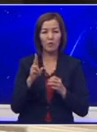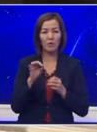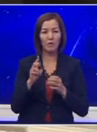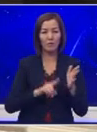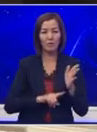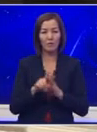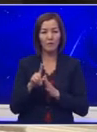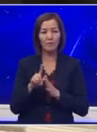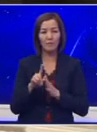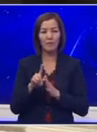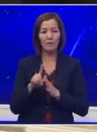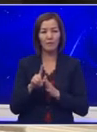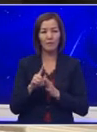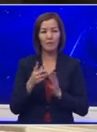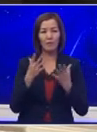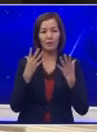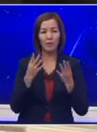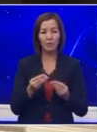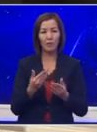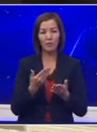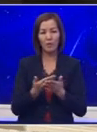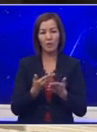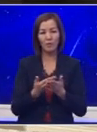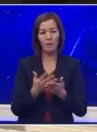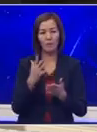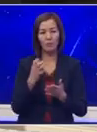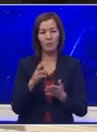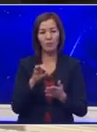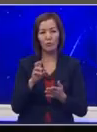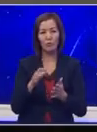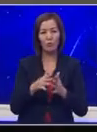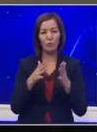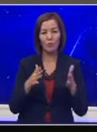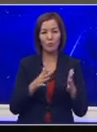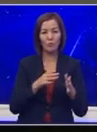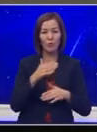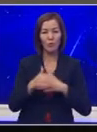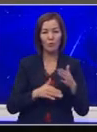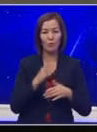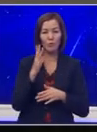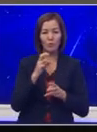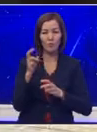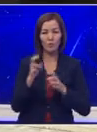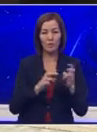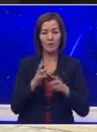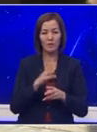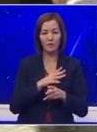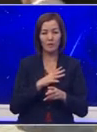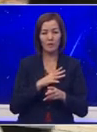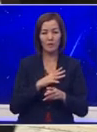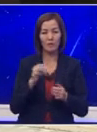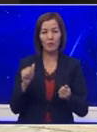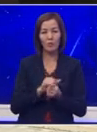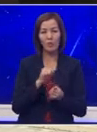бастап, күніне шамамен 500 тоннадан астам өндейді. Вегетациялық кезінде биыл қуаншылық болды